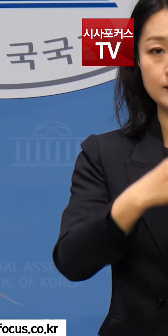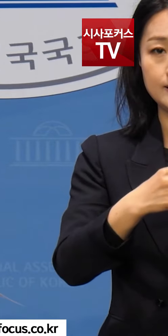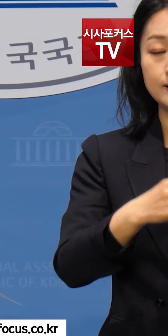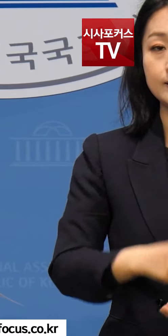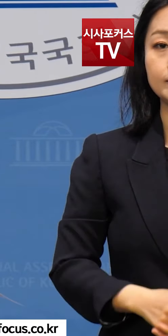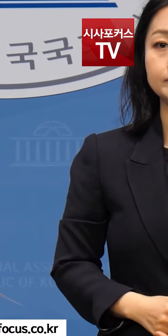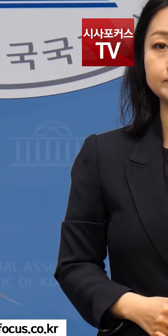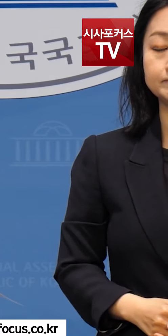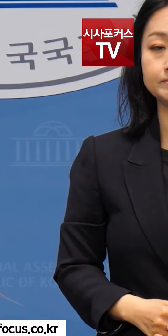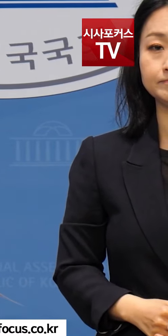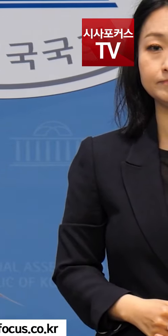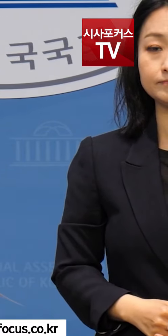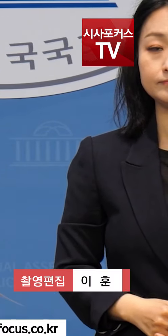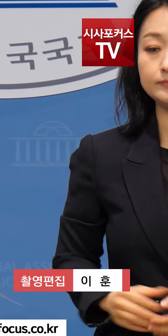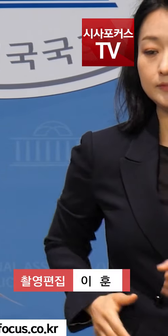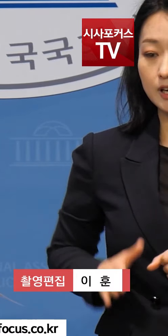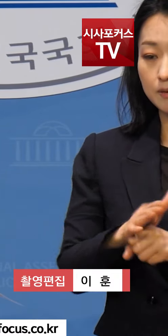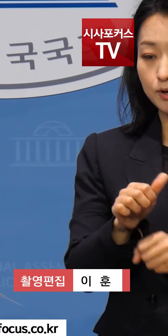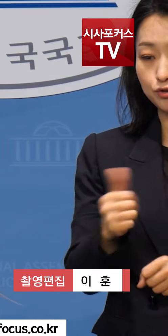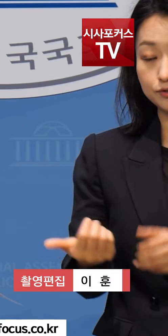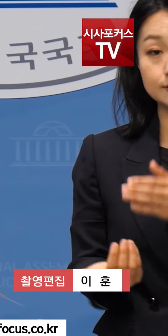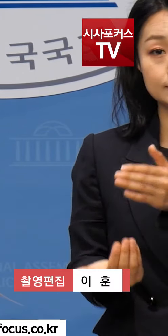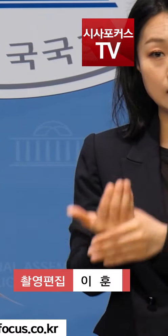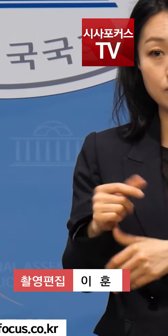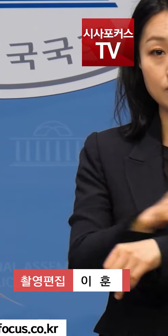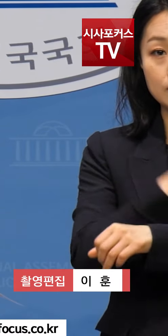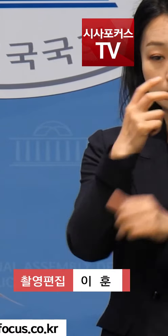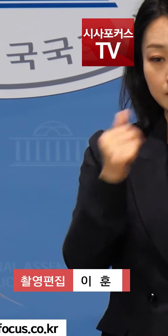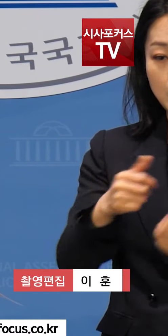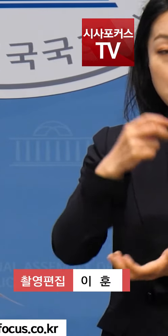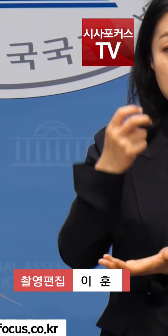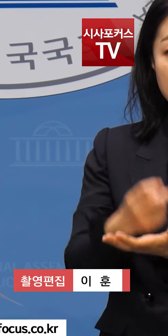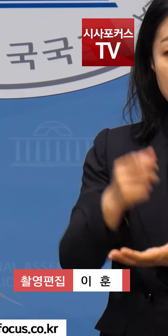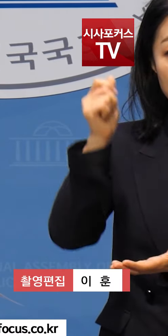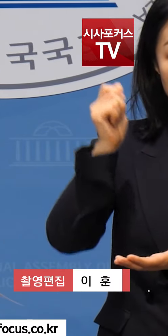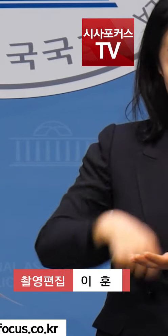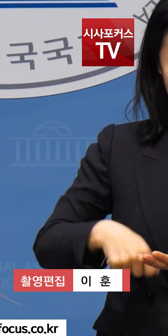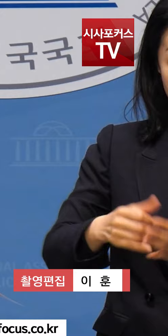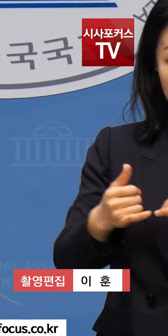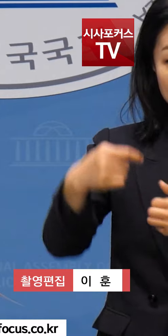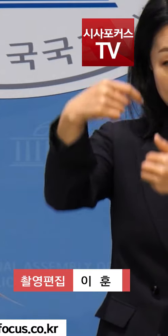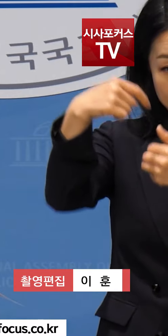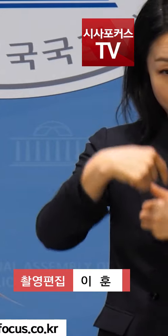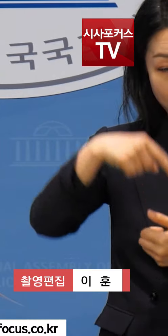내겠습니다. 해병대원 순직 사건 특검법을 통과시키라는